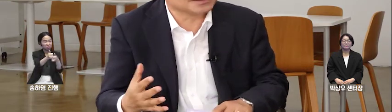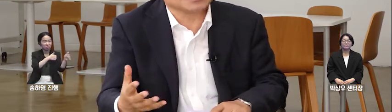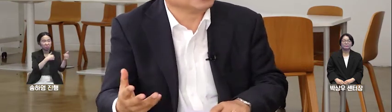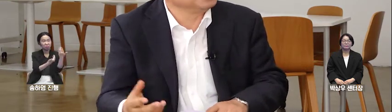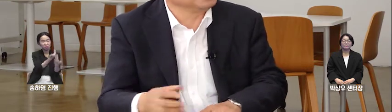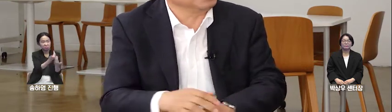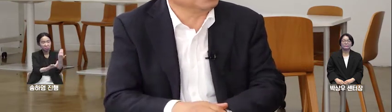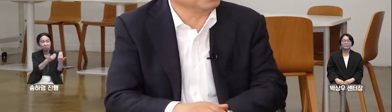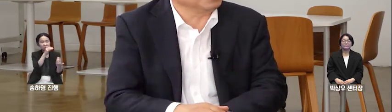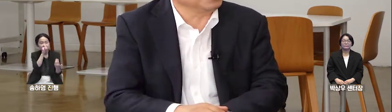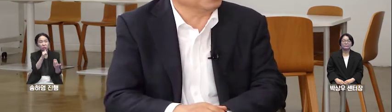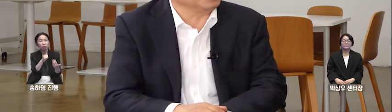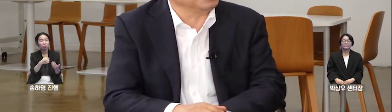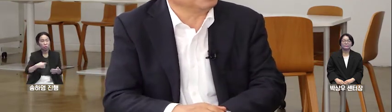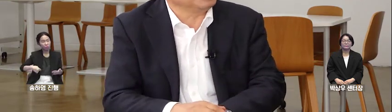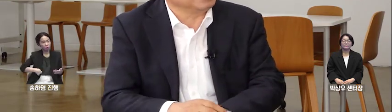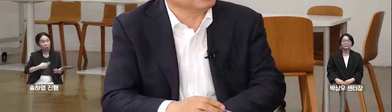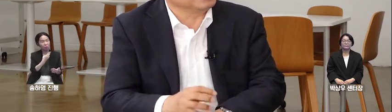별로